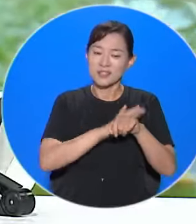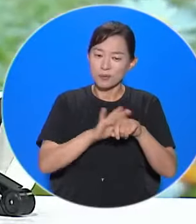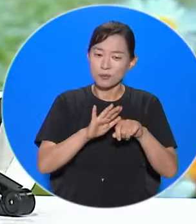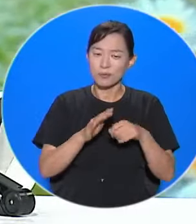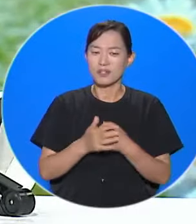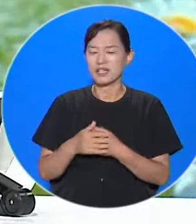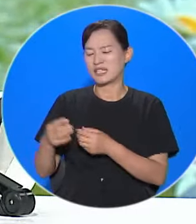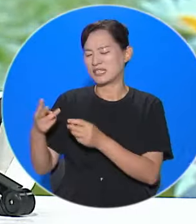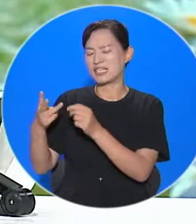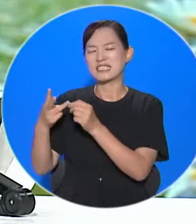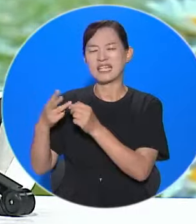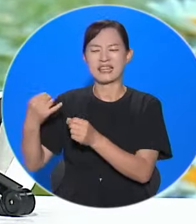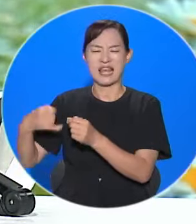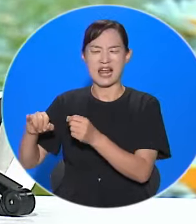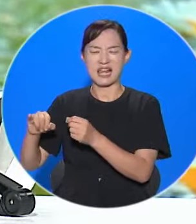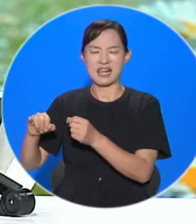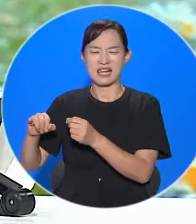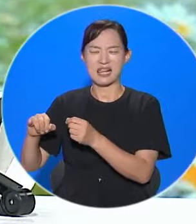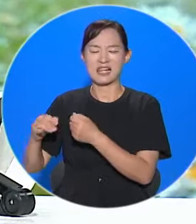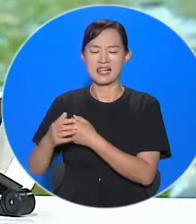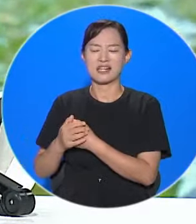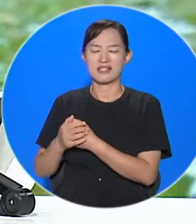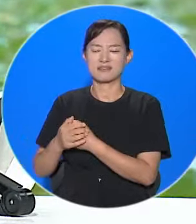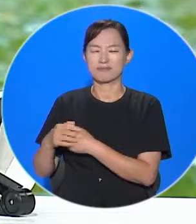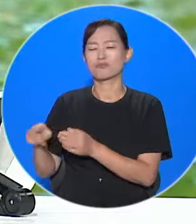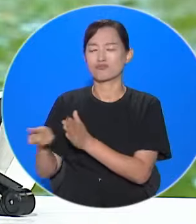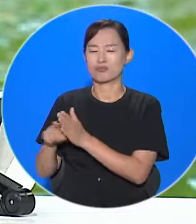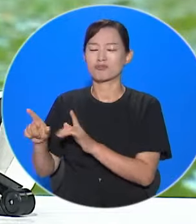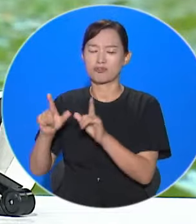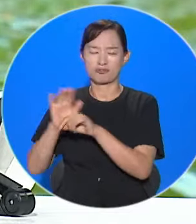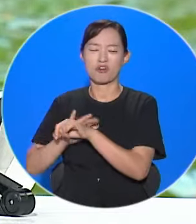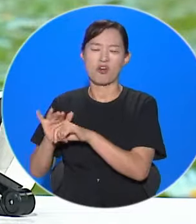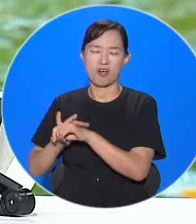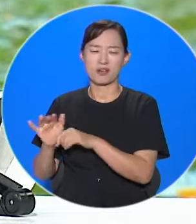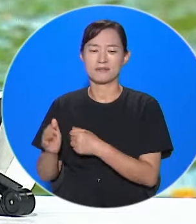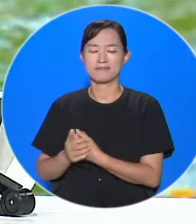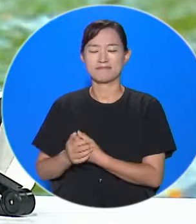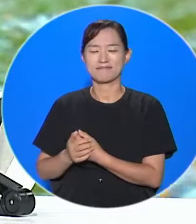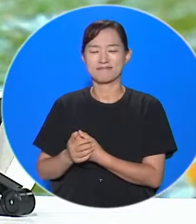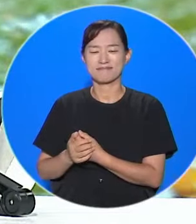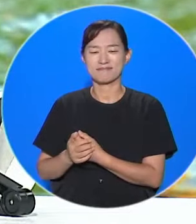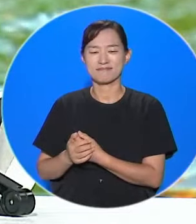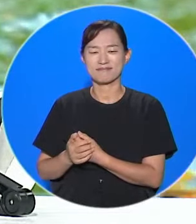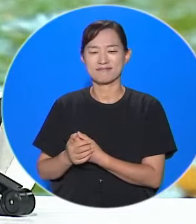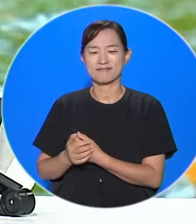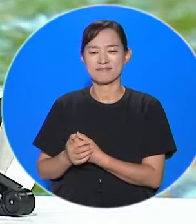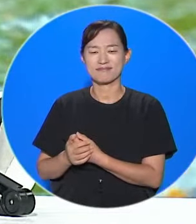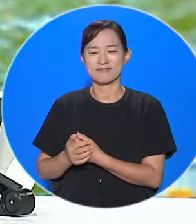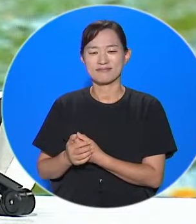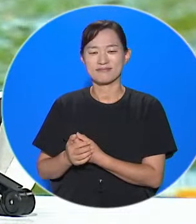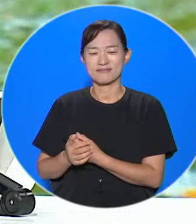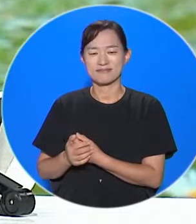셋째 딸 있어요. 아니, 저 막내 딸. 막내 딸. 네, 막내 딸 가정도 믿음 생활하고.